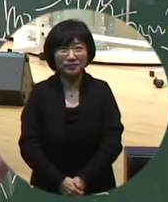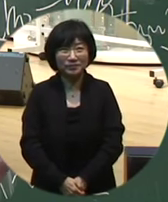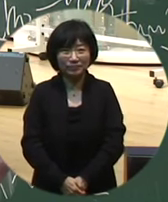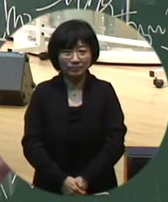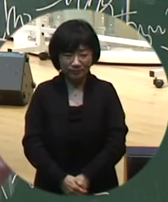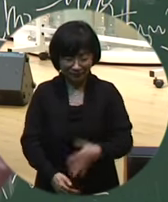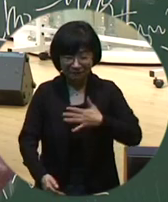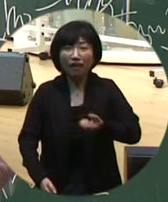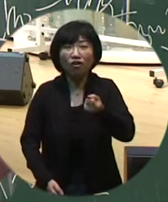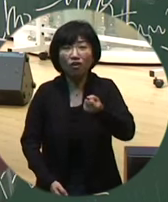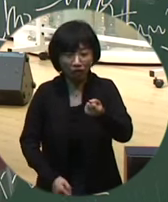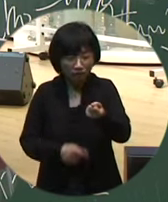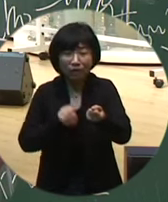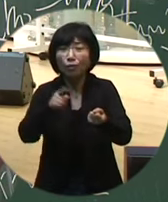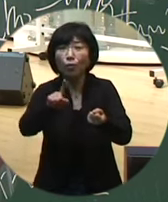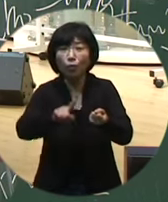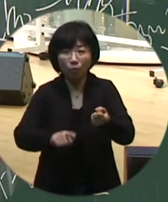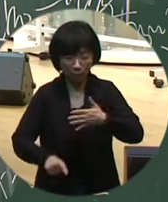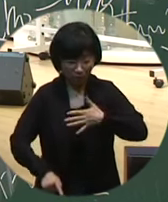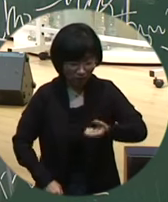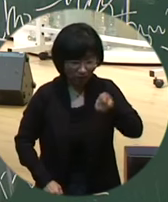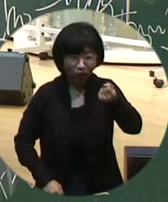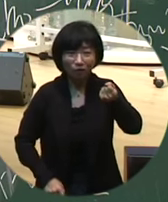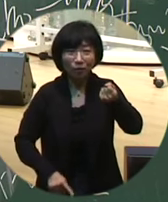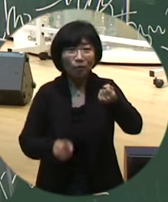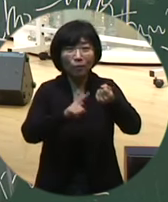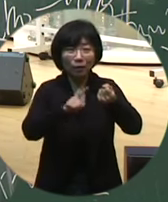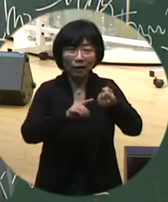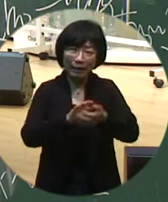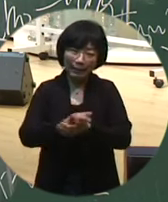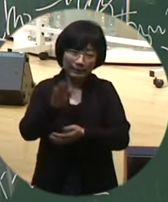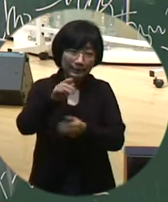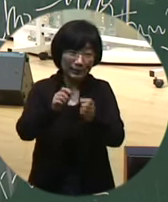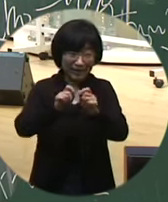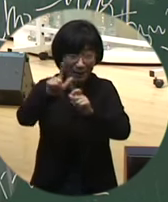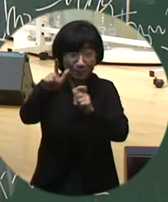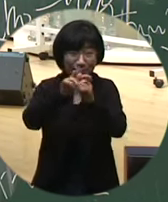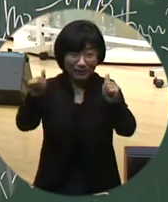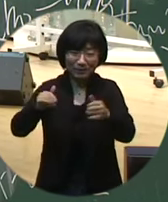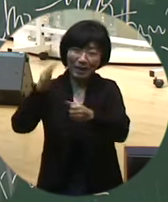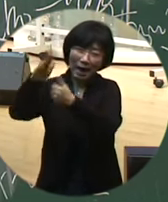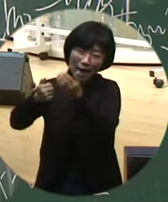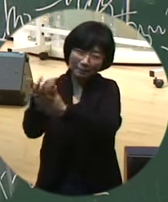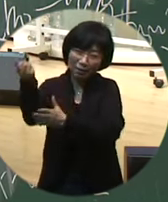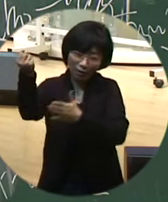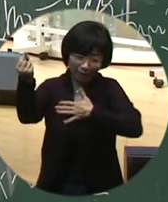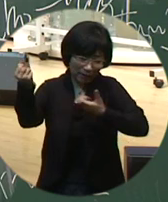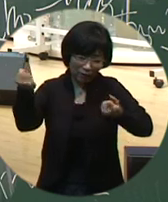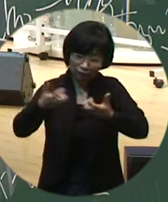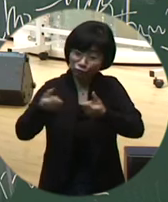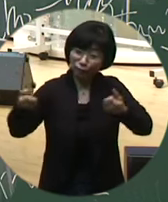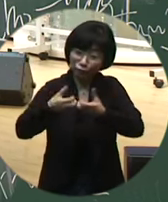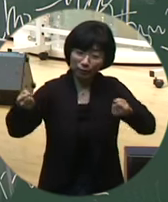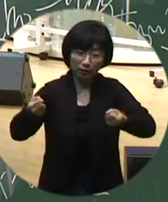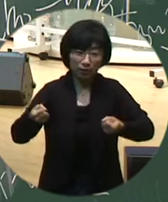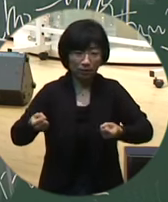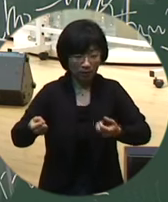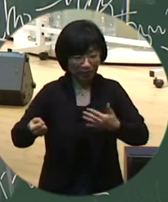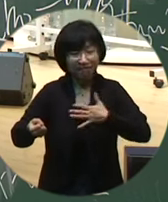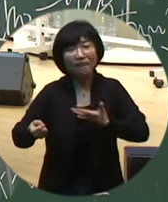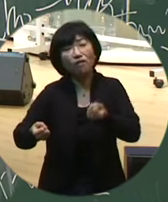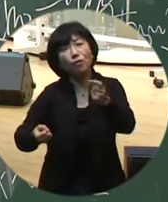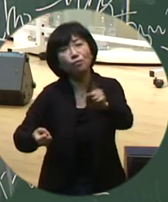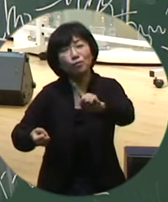게 어디 있어요? What belongs to you? 사람들은요, 하나님 것과 내 것을 구분해라랍니다. People say we need to separate between what's mine and what's God's. 당신이 어디 있는데? But